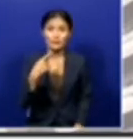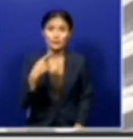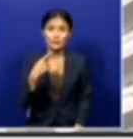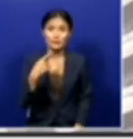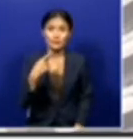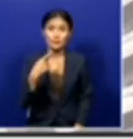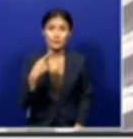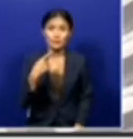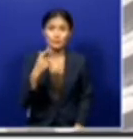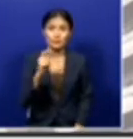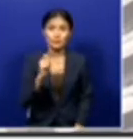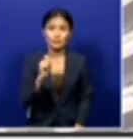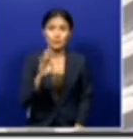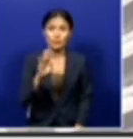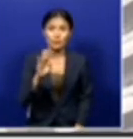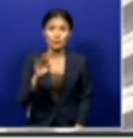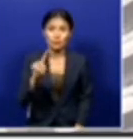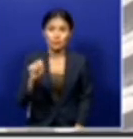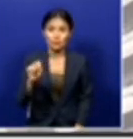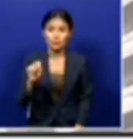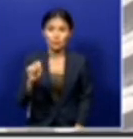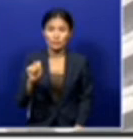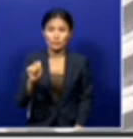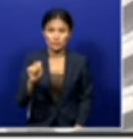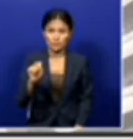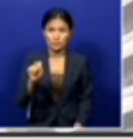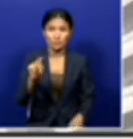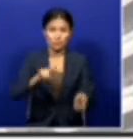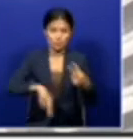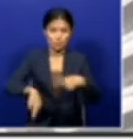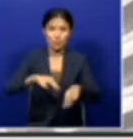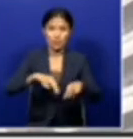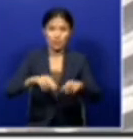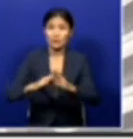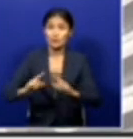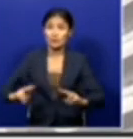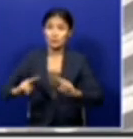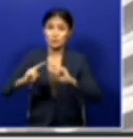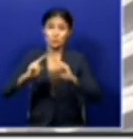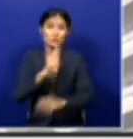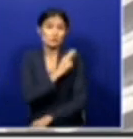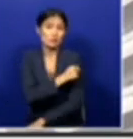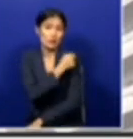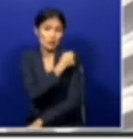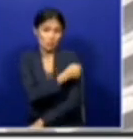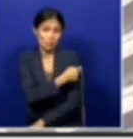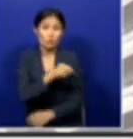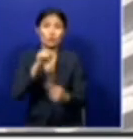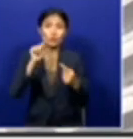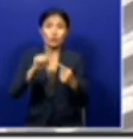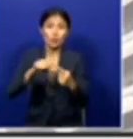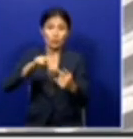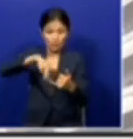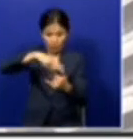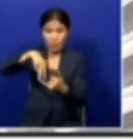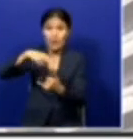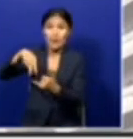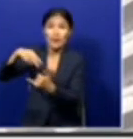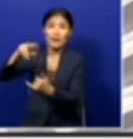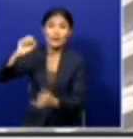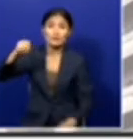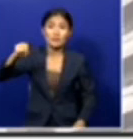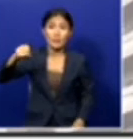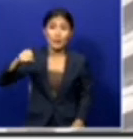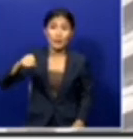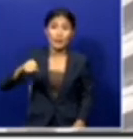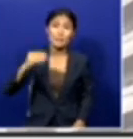องค์กรปกครองส่วนท้องถิ่นท่านประธานกระทรวงสาธารณสุขยังแค่ดูแลรักษานะผมจะพูดจังหวัดบ้